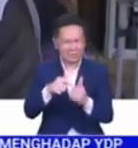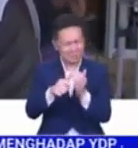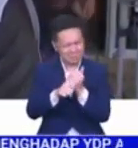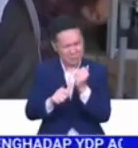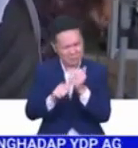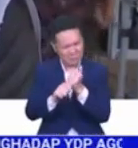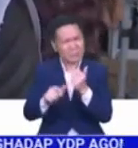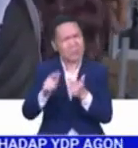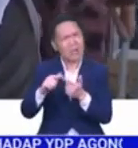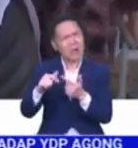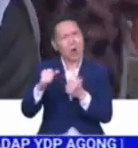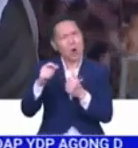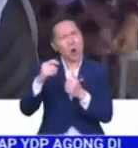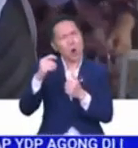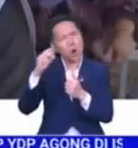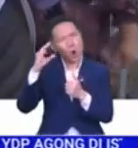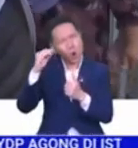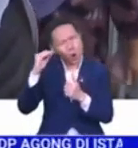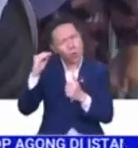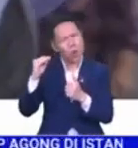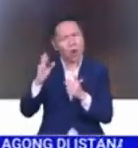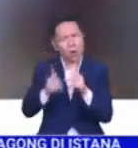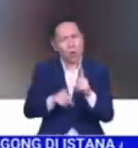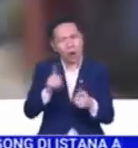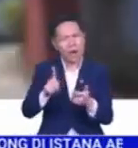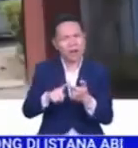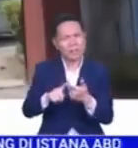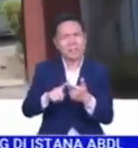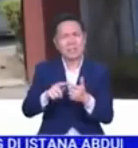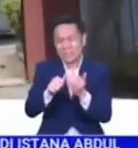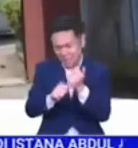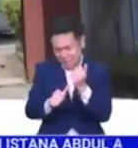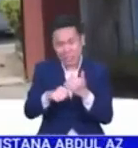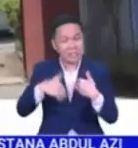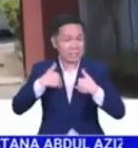najis manusia, najis haiwan dan juga sampah sarap.